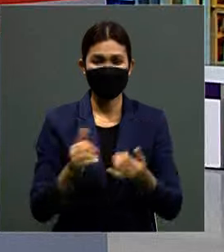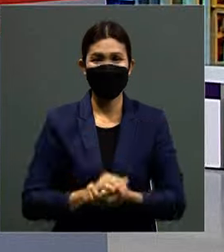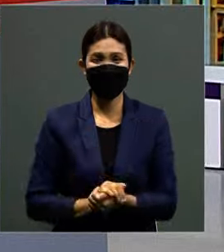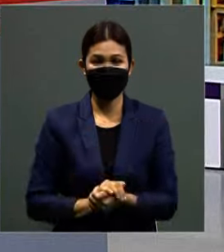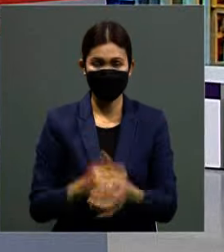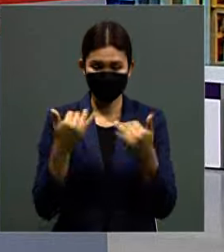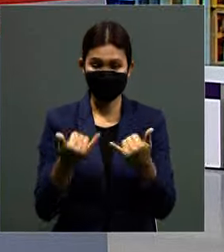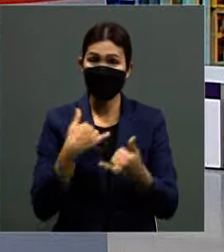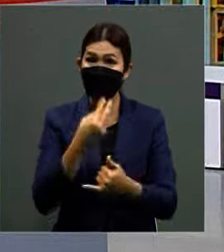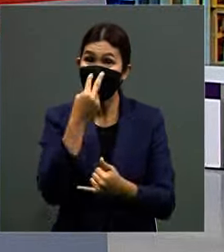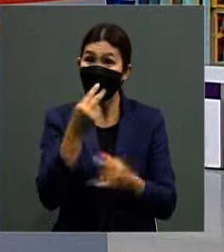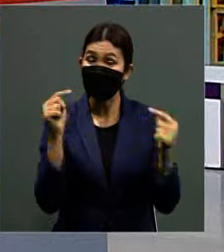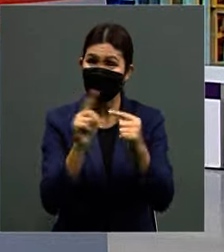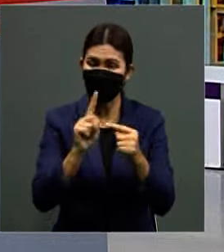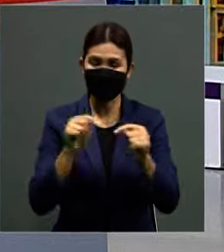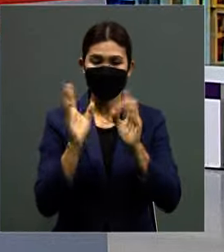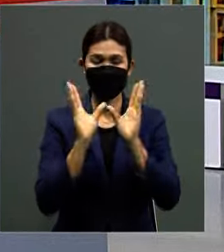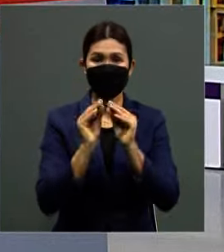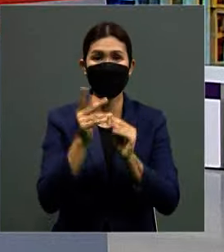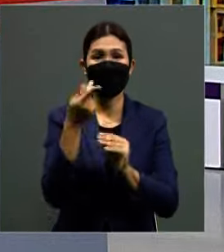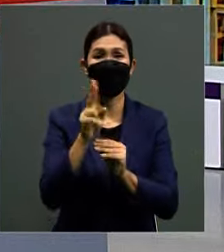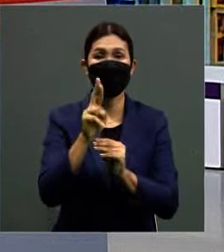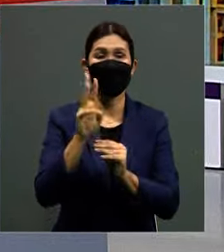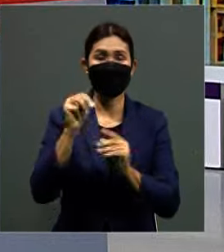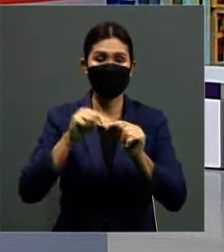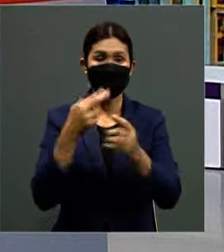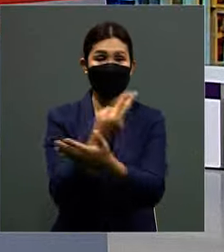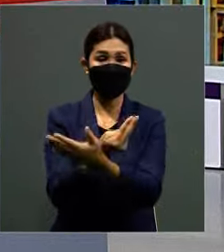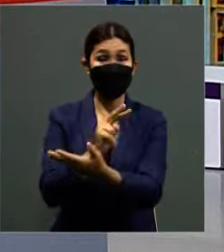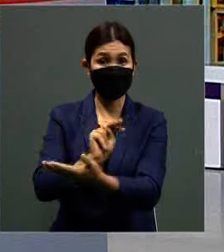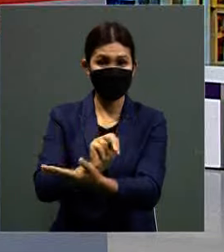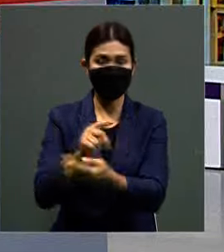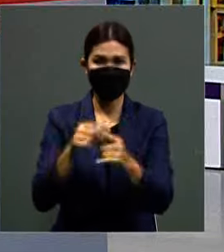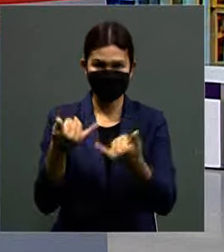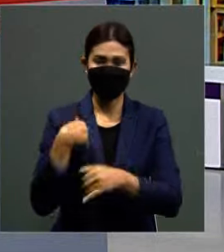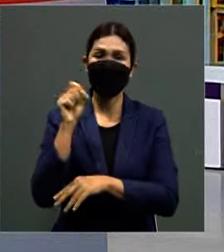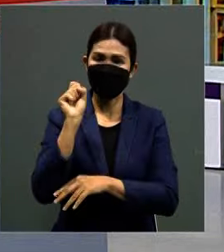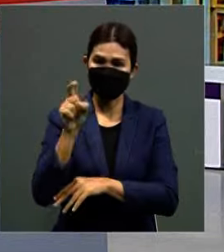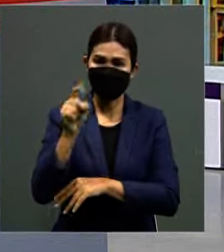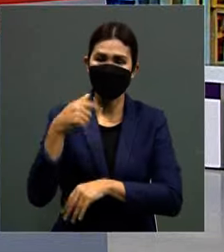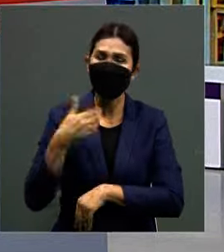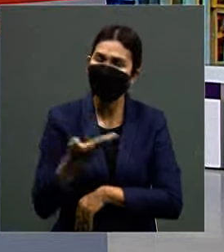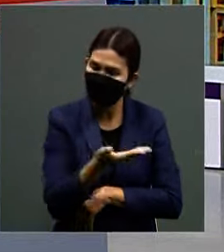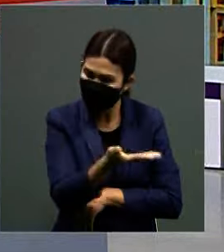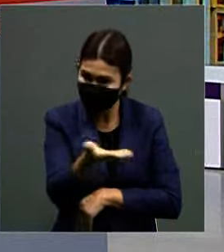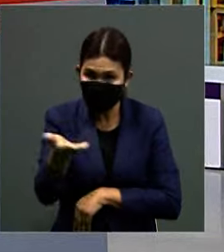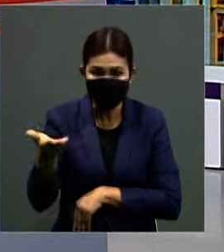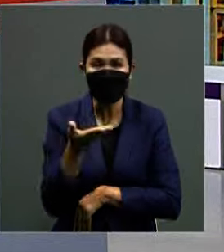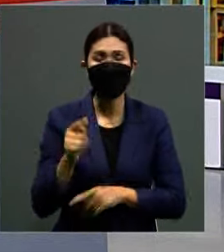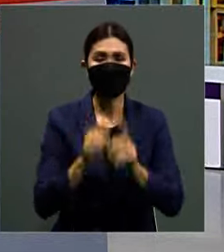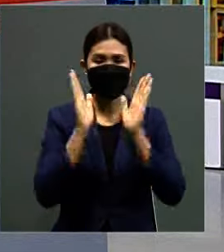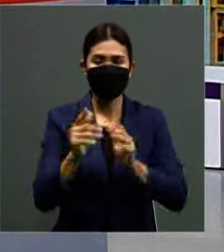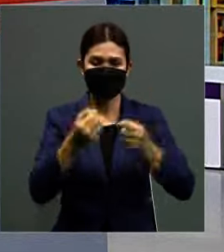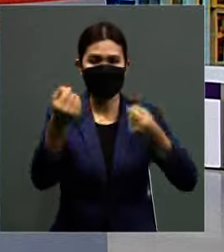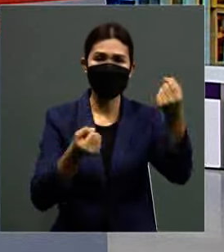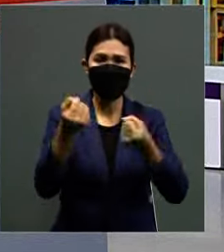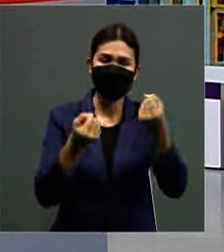ก่อนที่เราจะไปดูบรรยากาศแล้วก็ผลการประชุมครมที่ระนองนะครับมีเรื่องด่วนอยากจะขอความร่วมมือผู้ใช้รถใช้ถนน